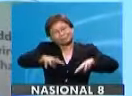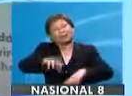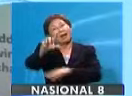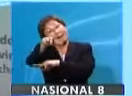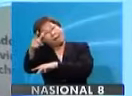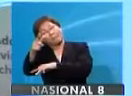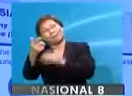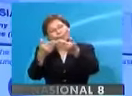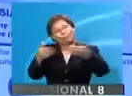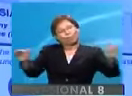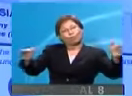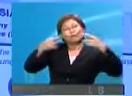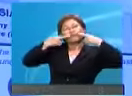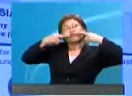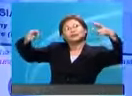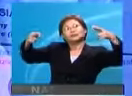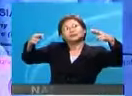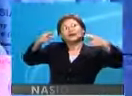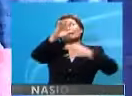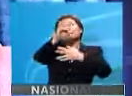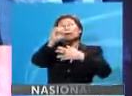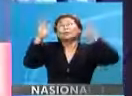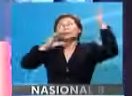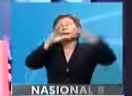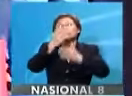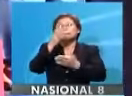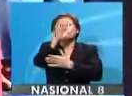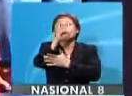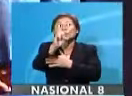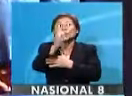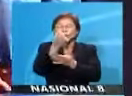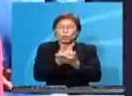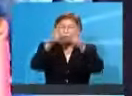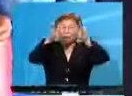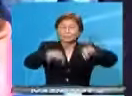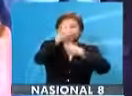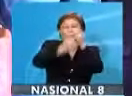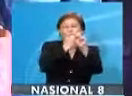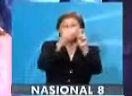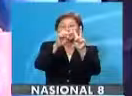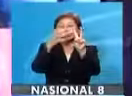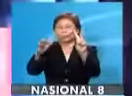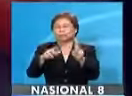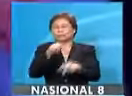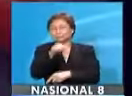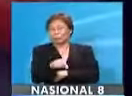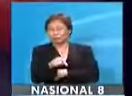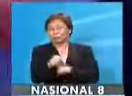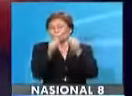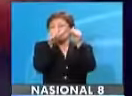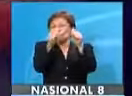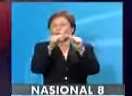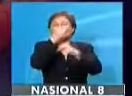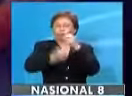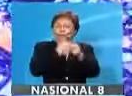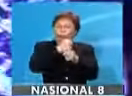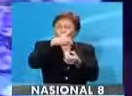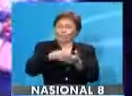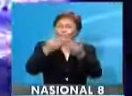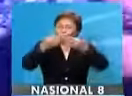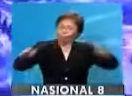selain pembukaan Rasmi bio Malaysia dan bioekonomi ASEAN 2015 yang menjadi Puncak acara tahunan ini